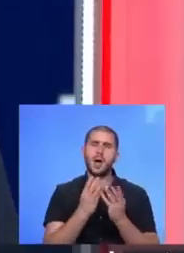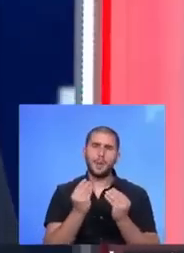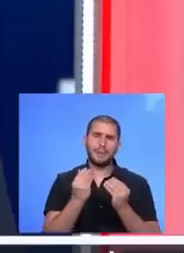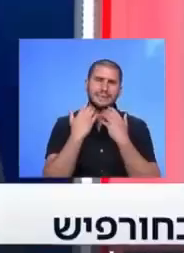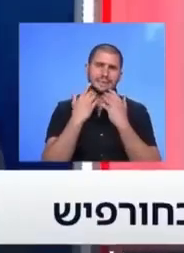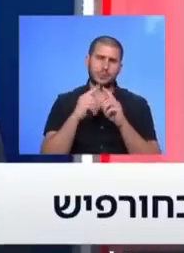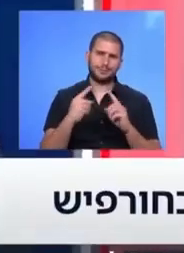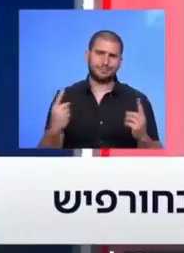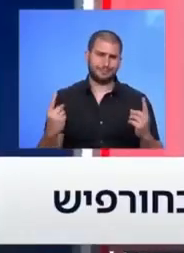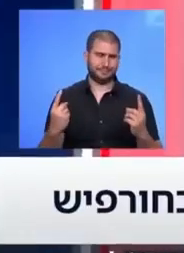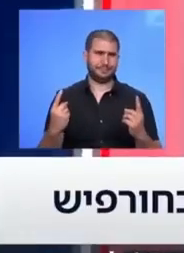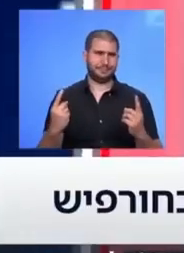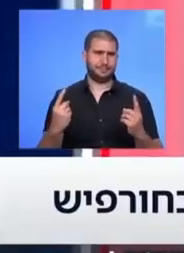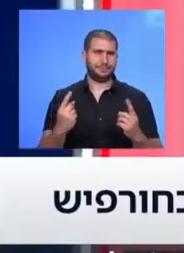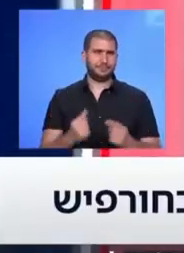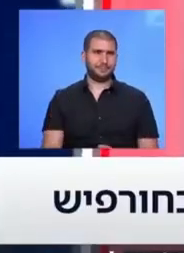סיפורים,